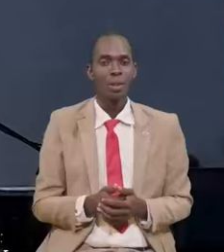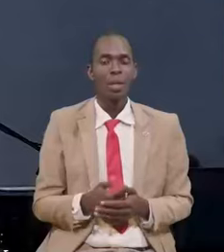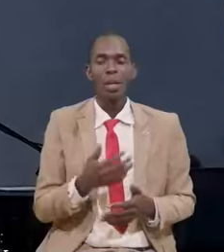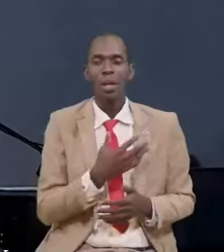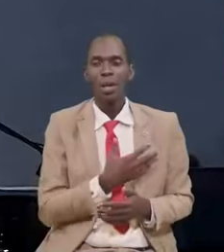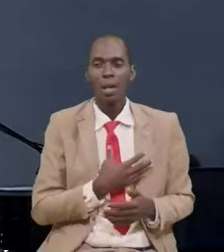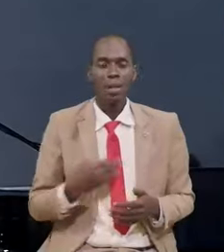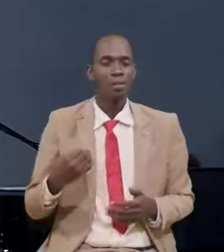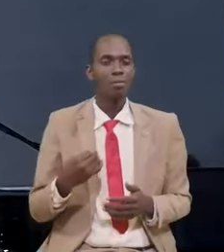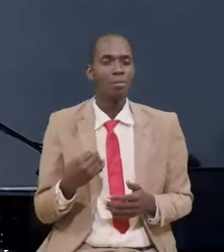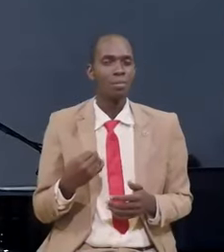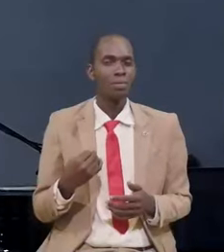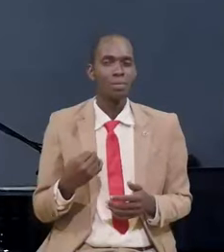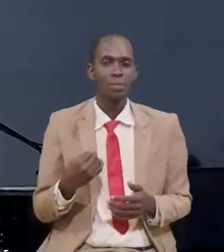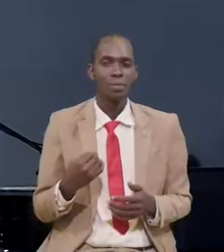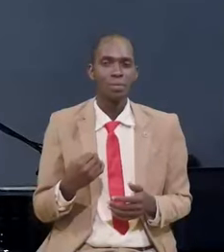Il pourrait se saisir de nos vies